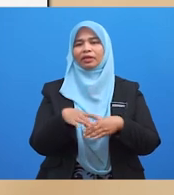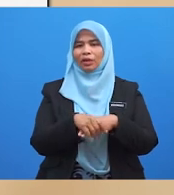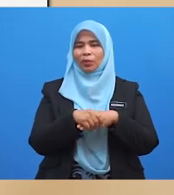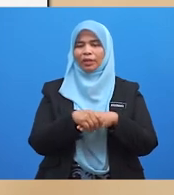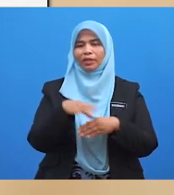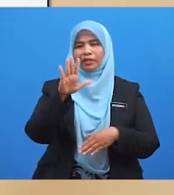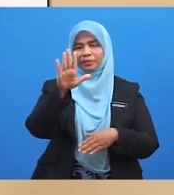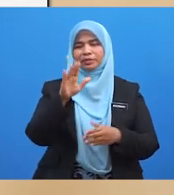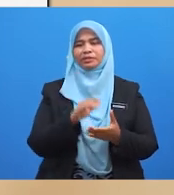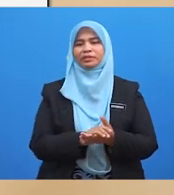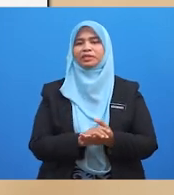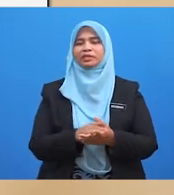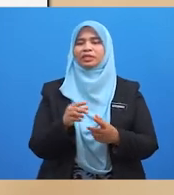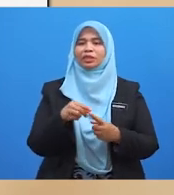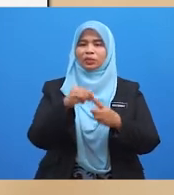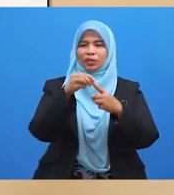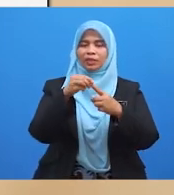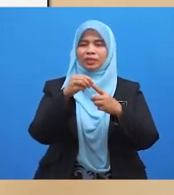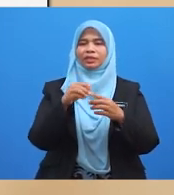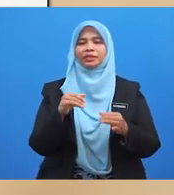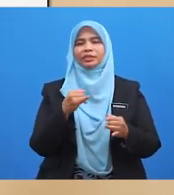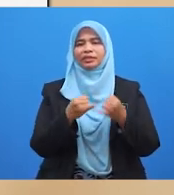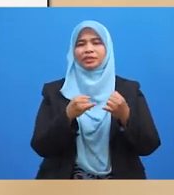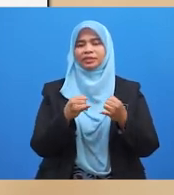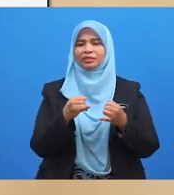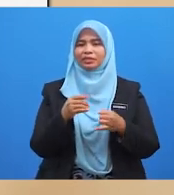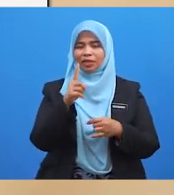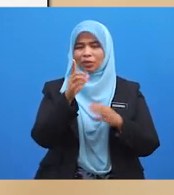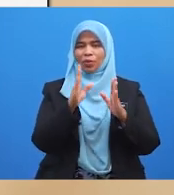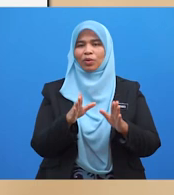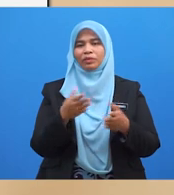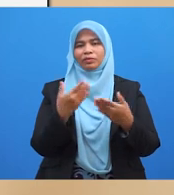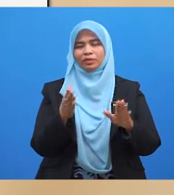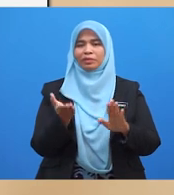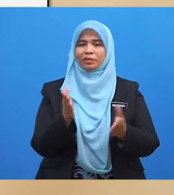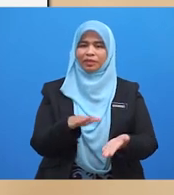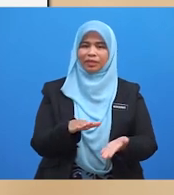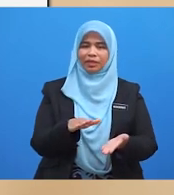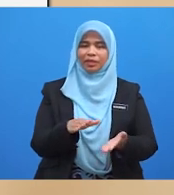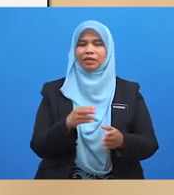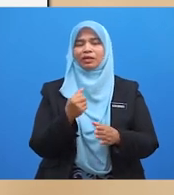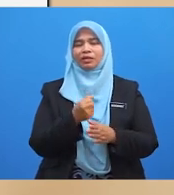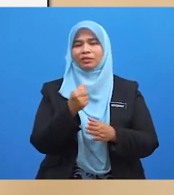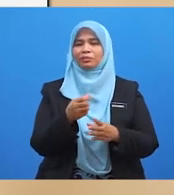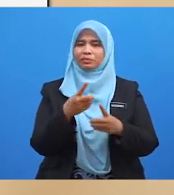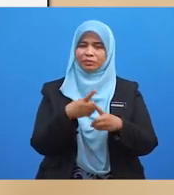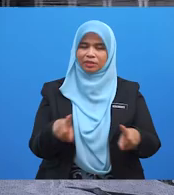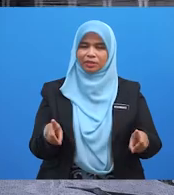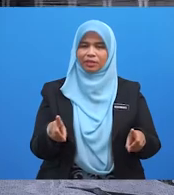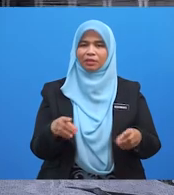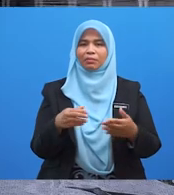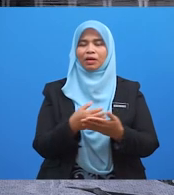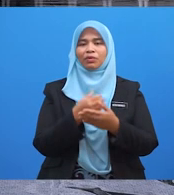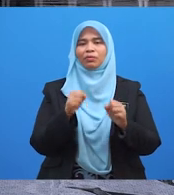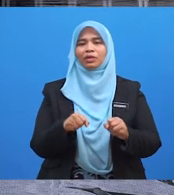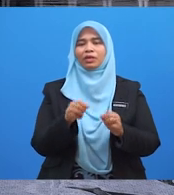seorang isterinya meninggal dunia atau diceraikan. Barulah dia boleh berkahwin dengan perempuan yang kelima tadi.